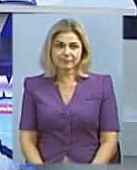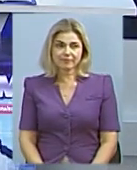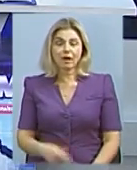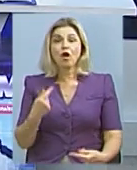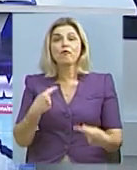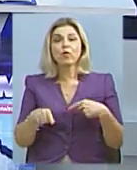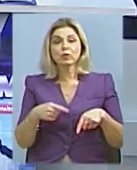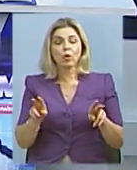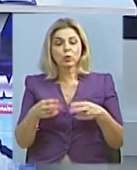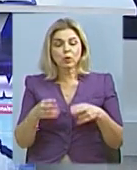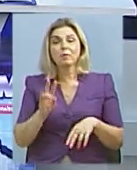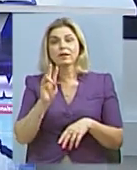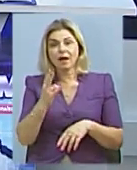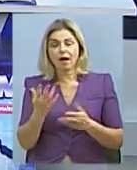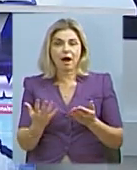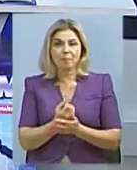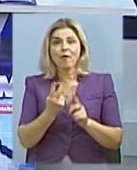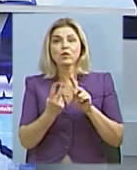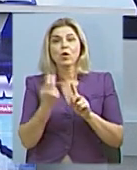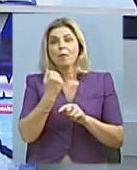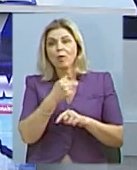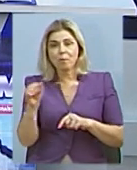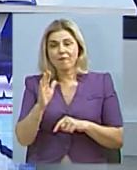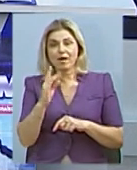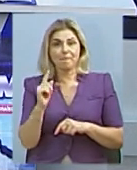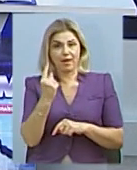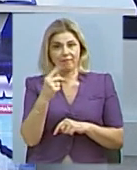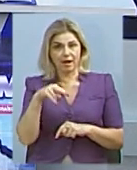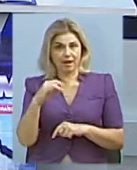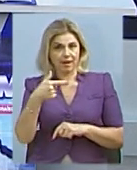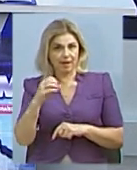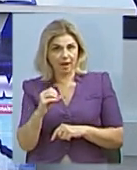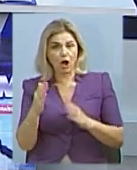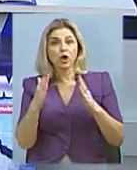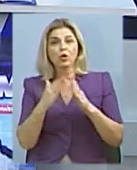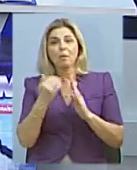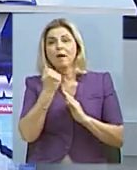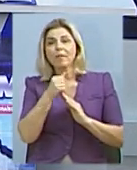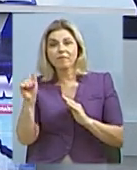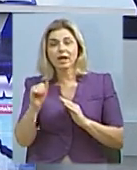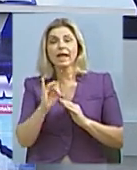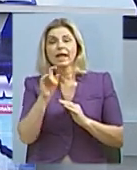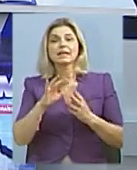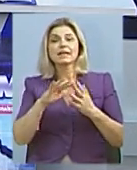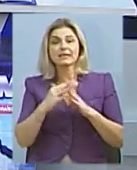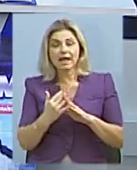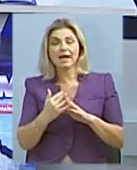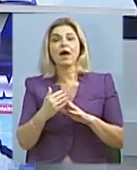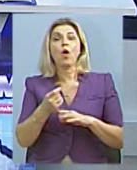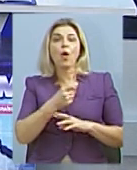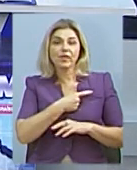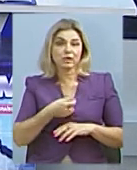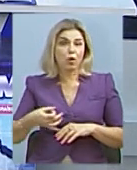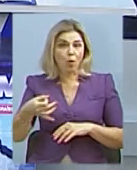Футбольний клуб «Миколаїв» здобув другу перемогу поспіль у першій лізі. Домашня перемога над Балканами з села Зоря Одеської